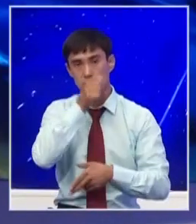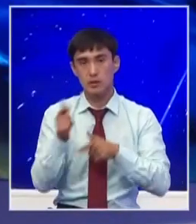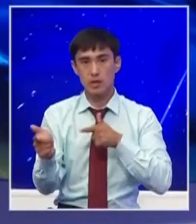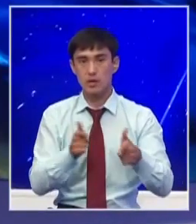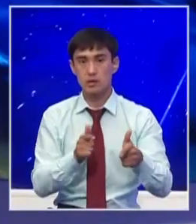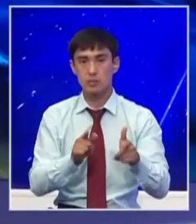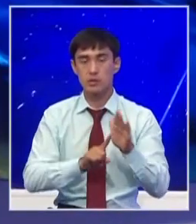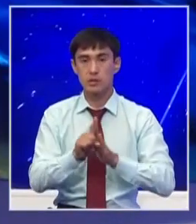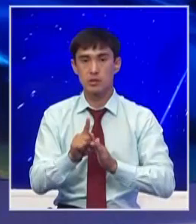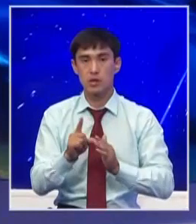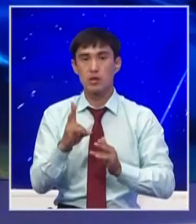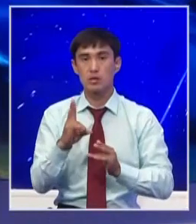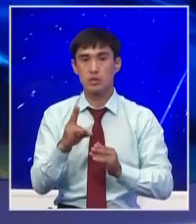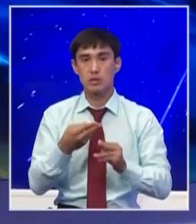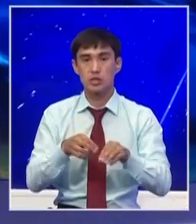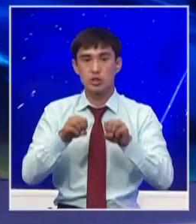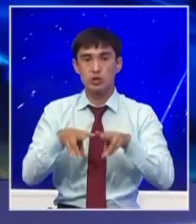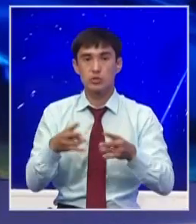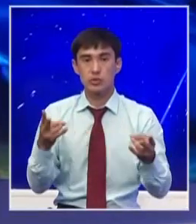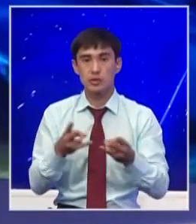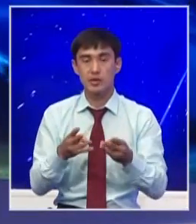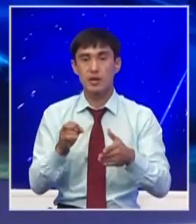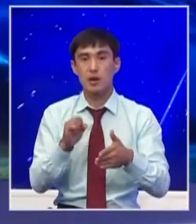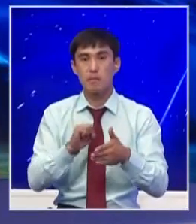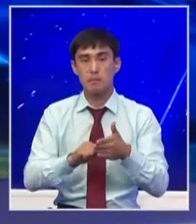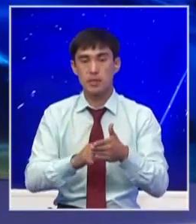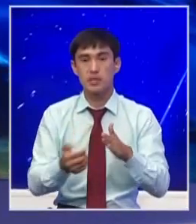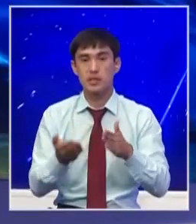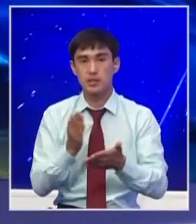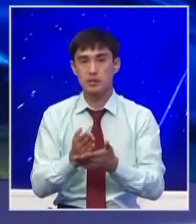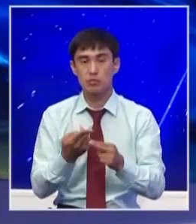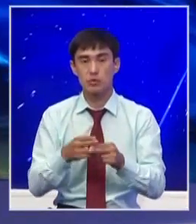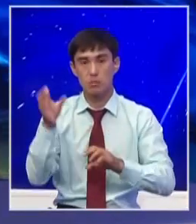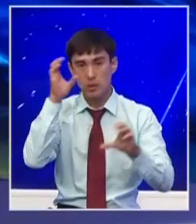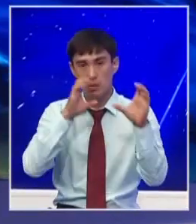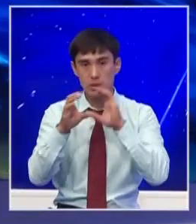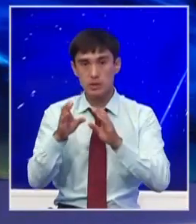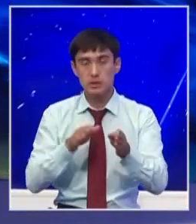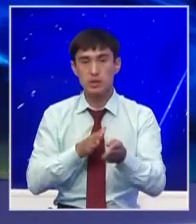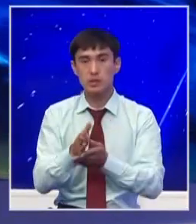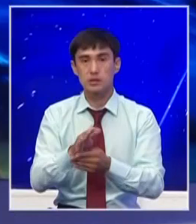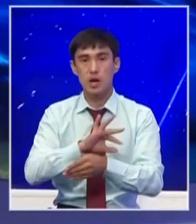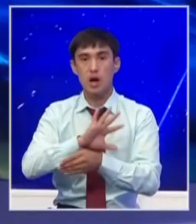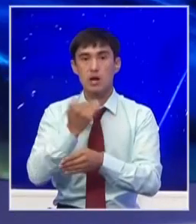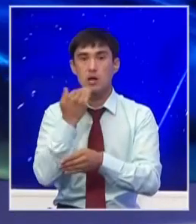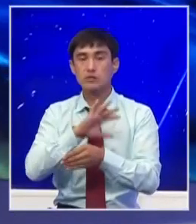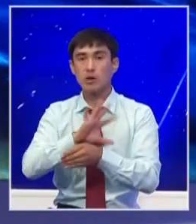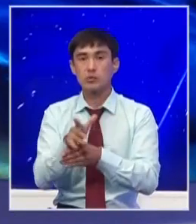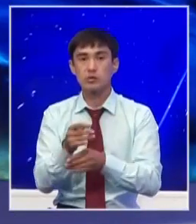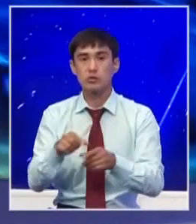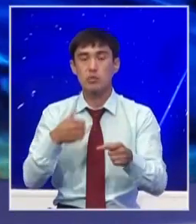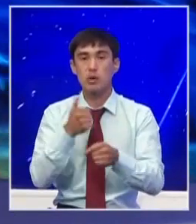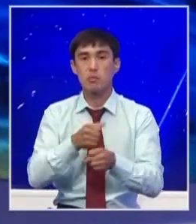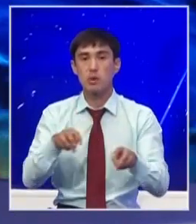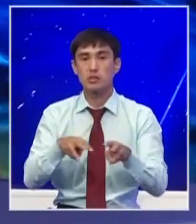қызу, бірақ бірқатар шұғыл шешілуі тиіс кемшіліктер бар. Бұл туралы білім беру саласындағы сапаны қамтамасыз ету департаментінің